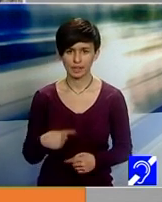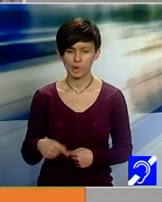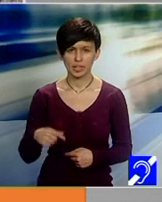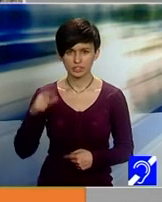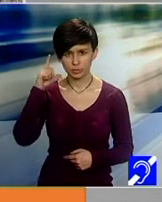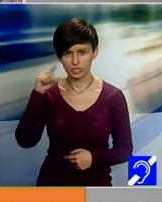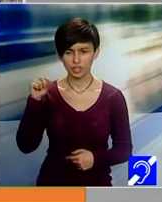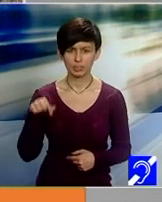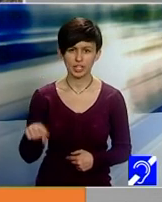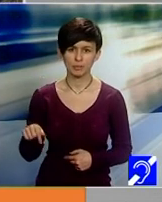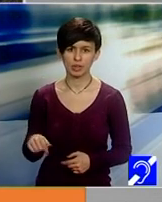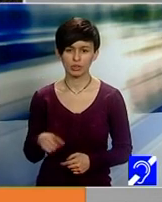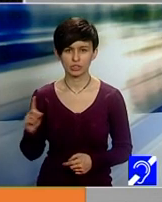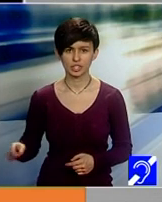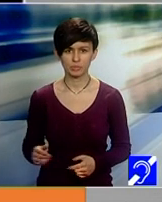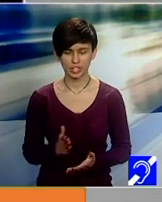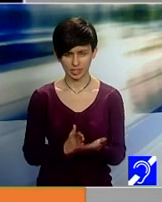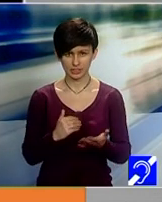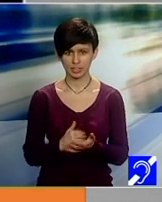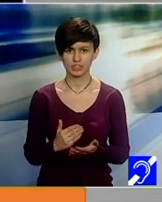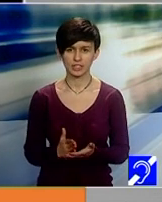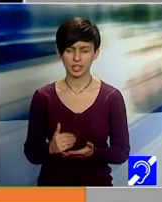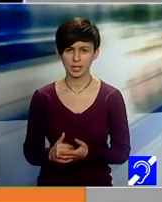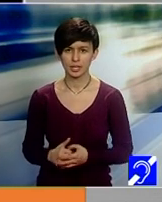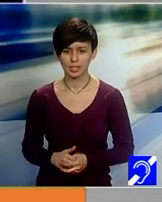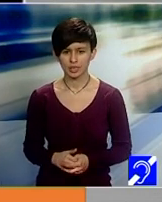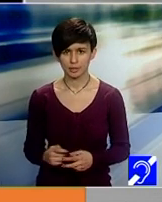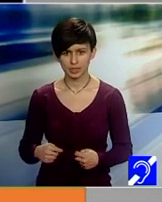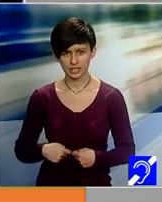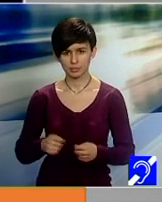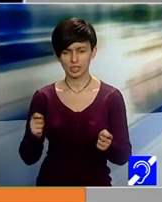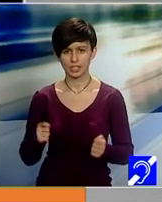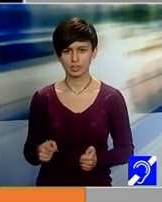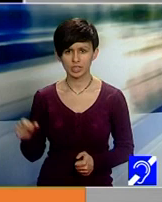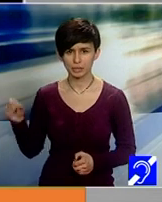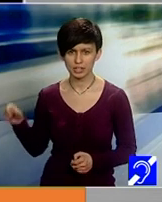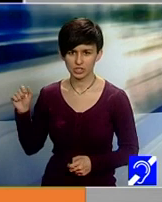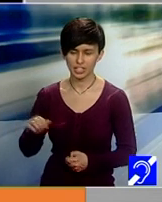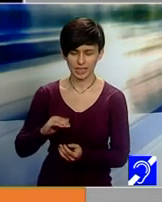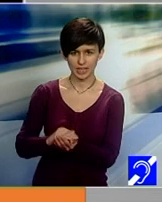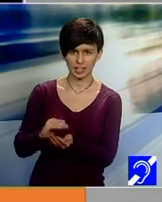să le împărțim la ceilalți păstrători de soiuri din celelalte țări.